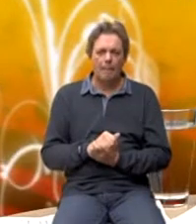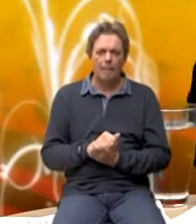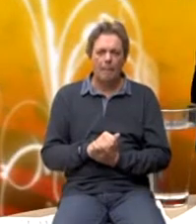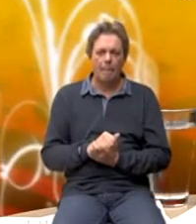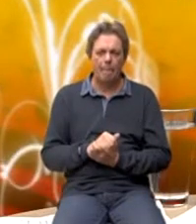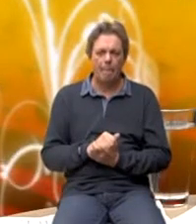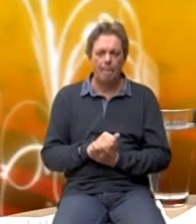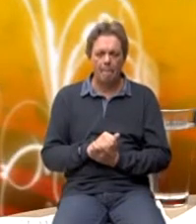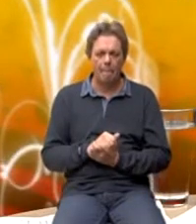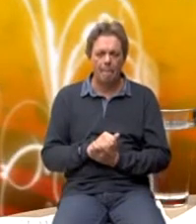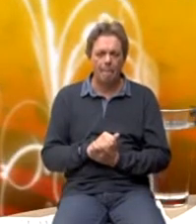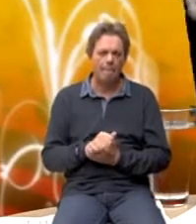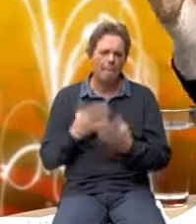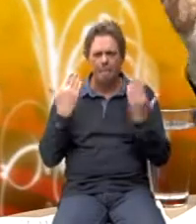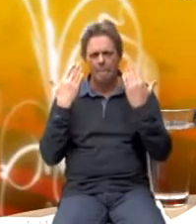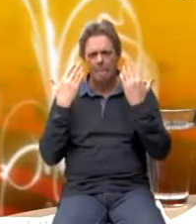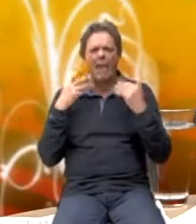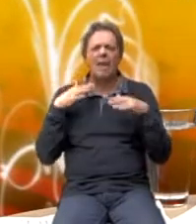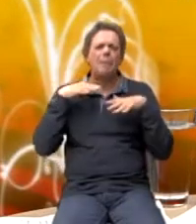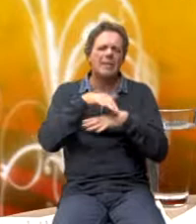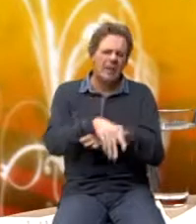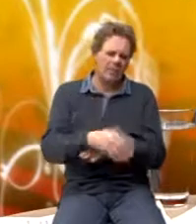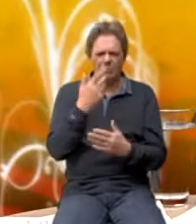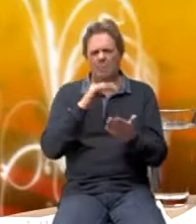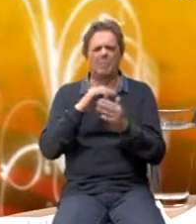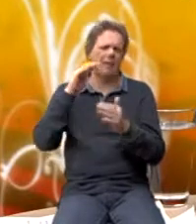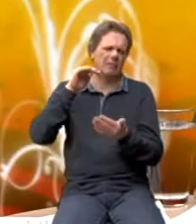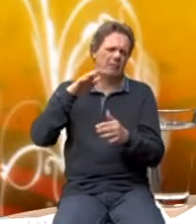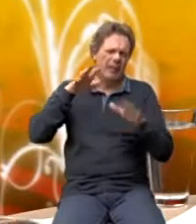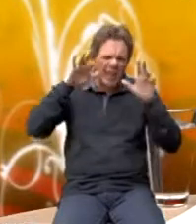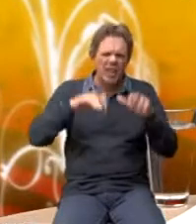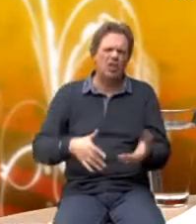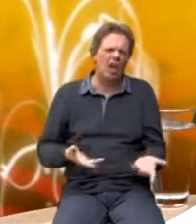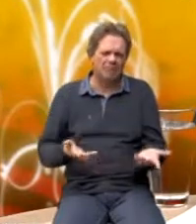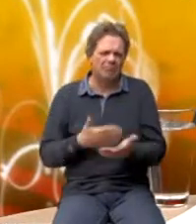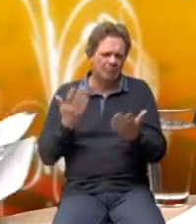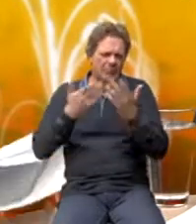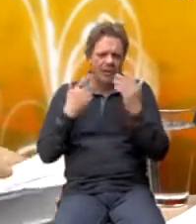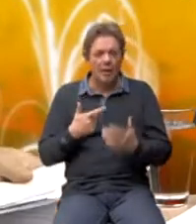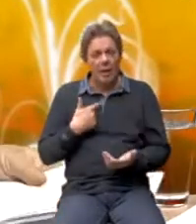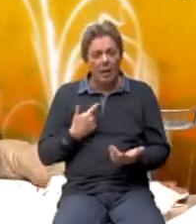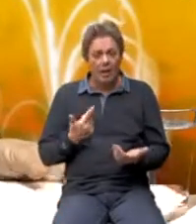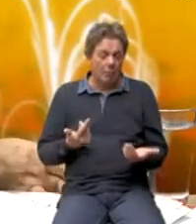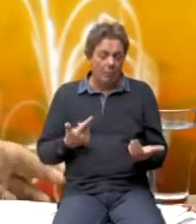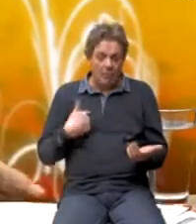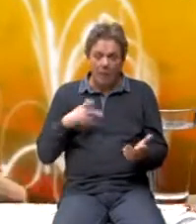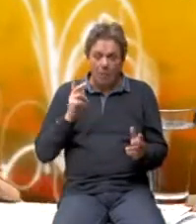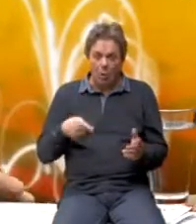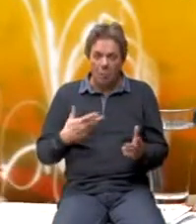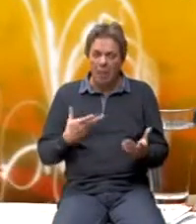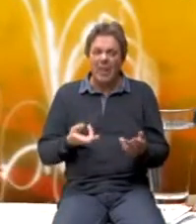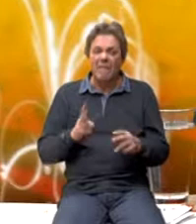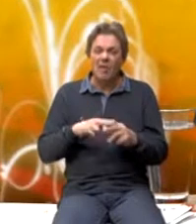rekla, klimatskih utjecaja, kiše, zagađenja itd. Ili mi trebamo više plastenika imati kao što ima